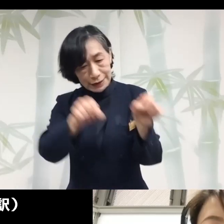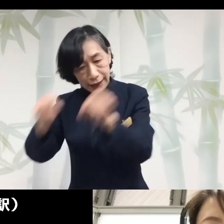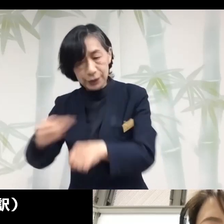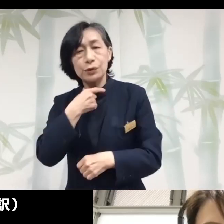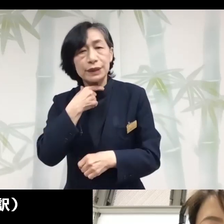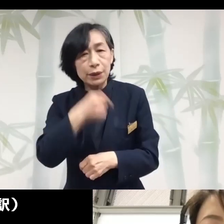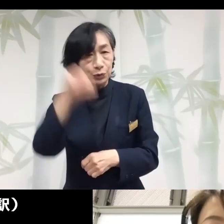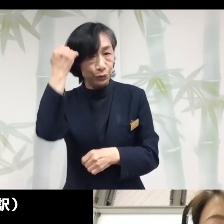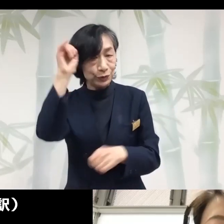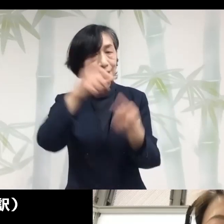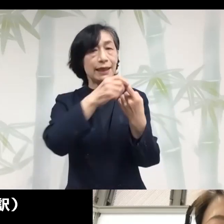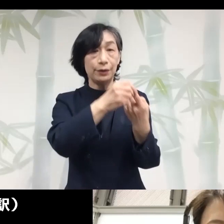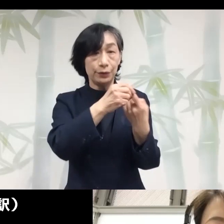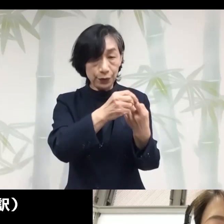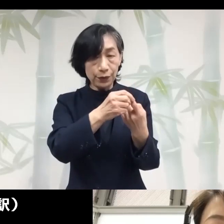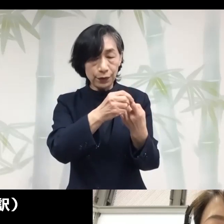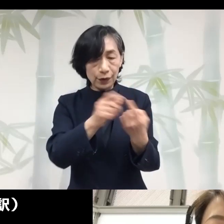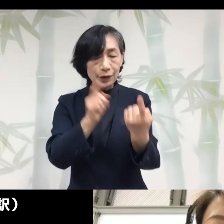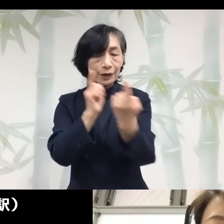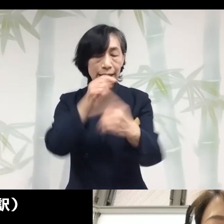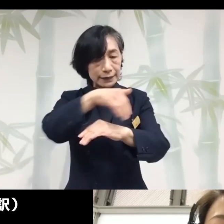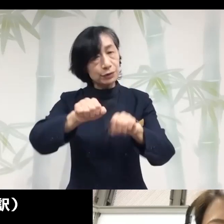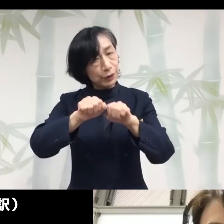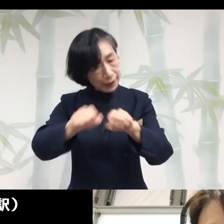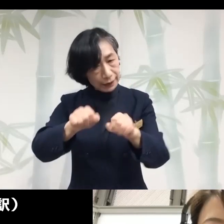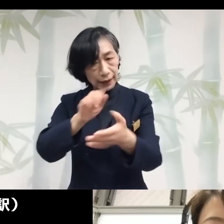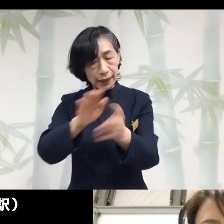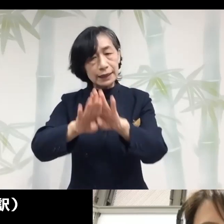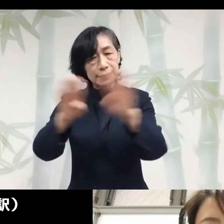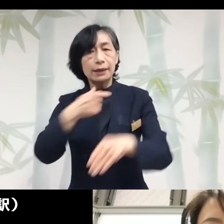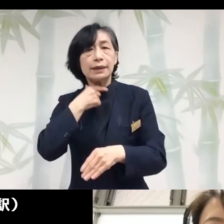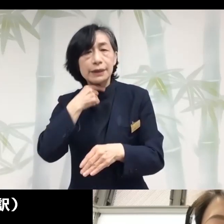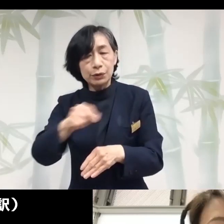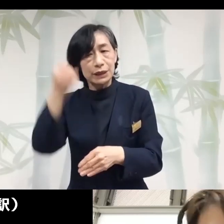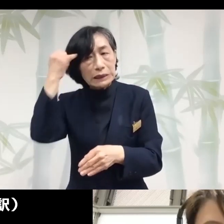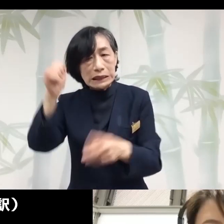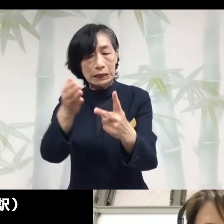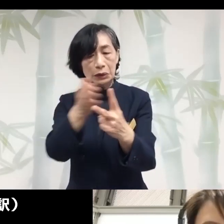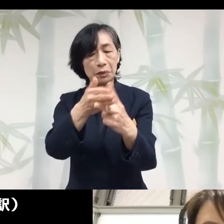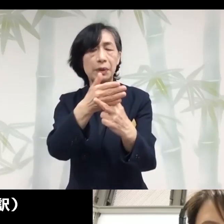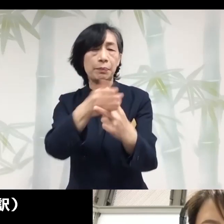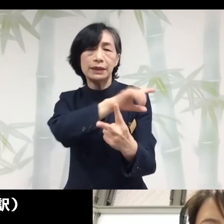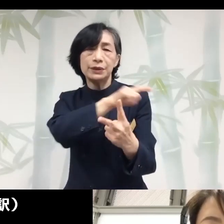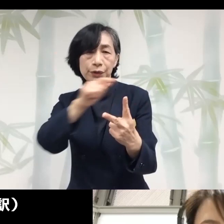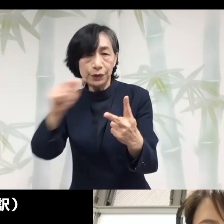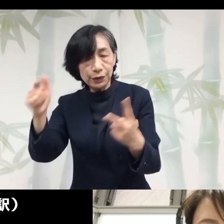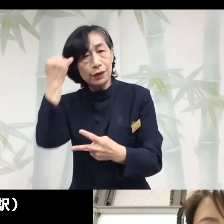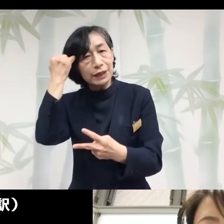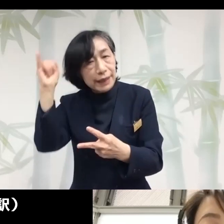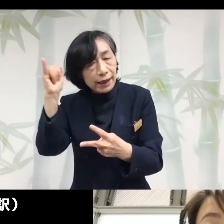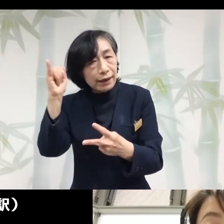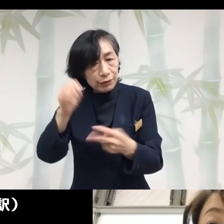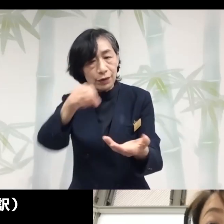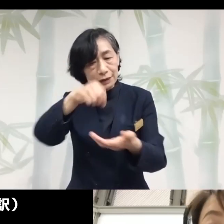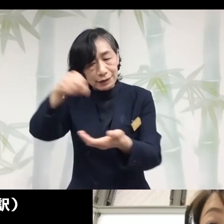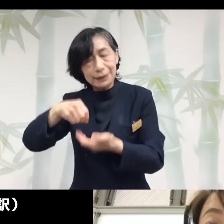という方と、対策を取って学校再開をしてほしいという方と、さまざまな角度でご意見をいただい